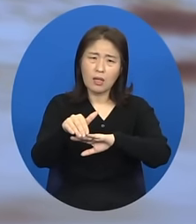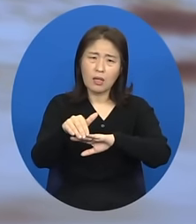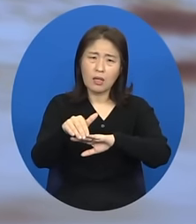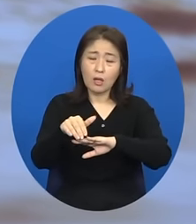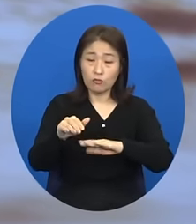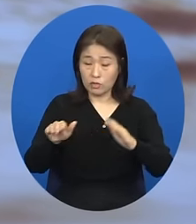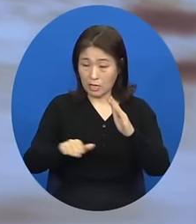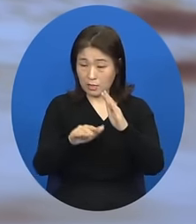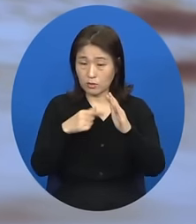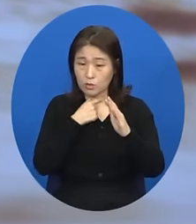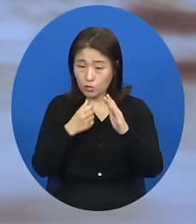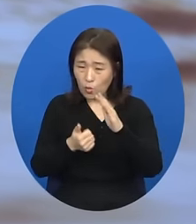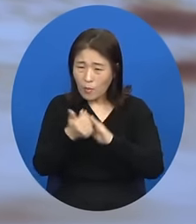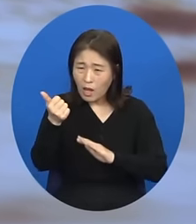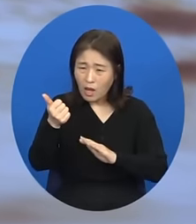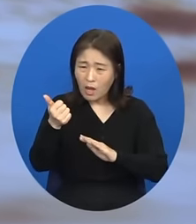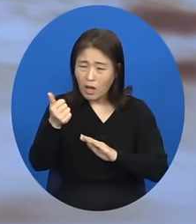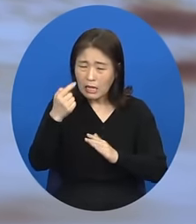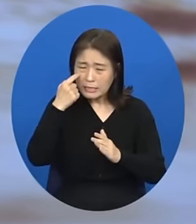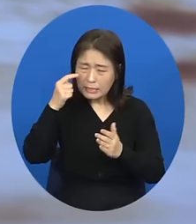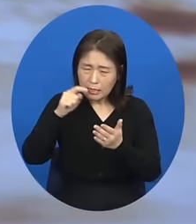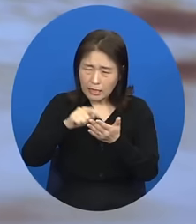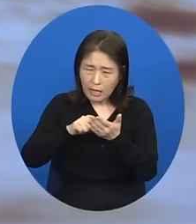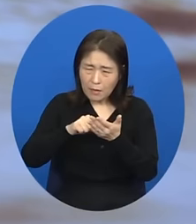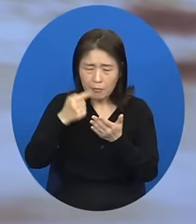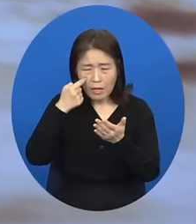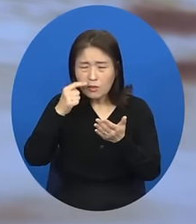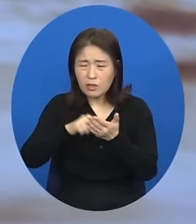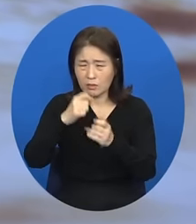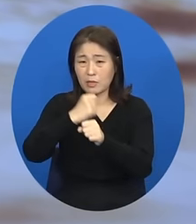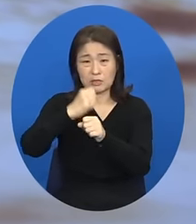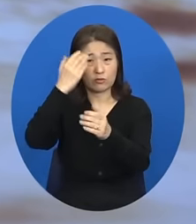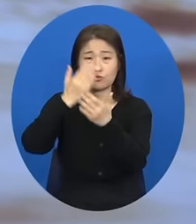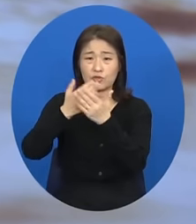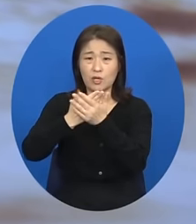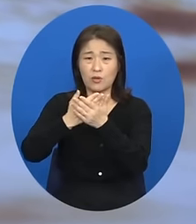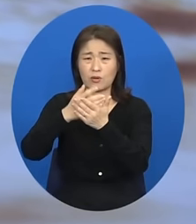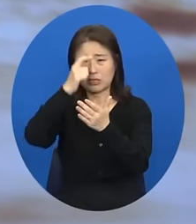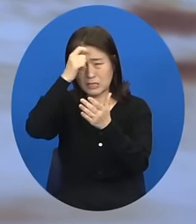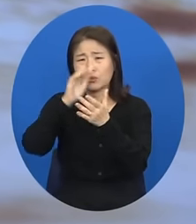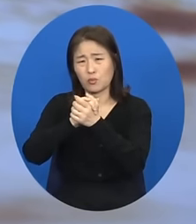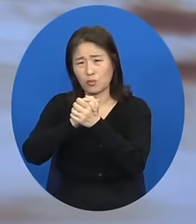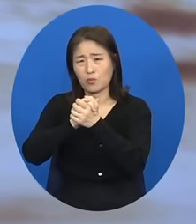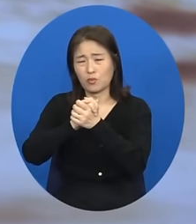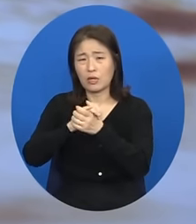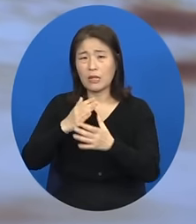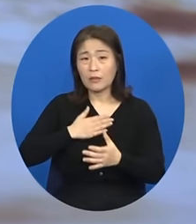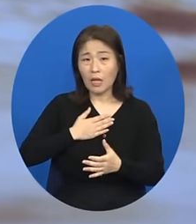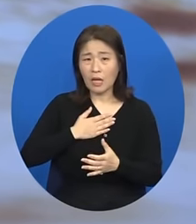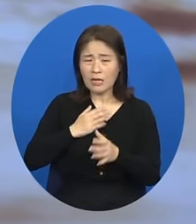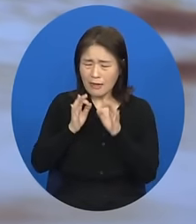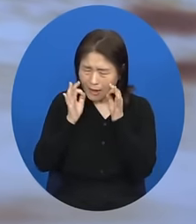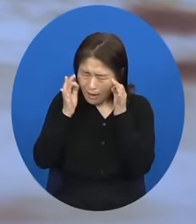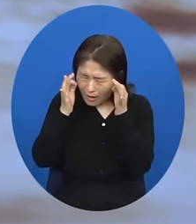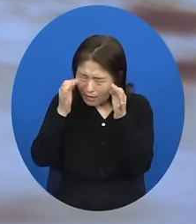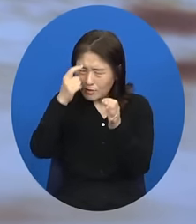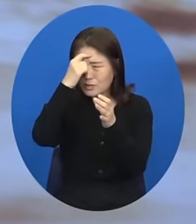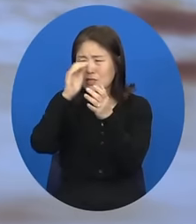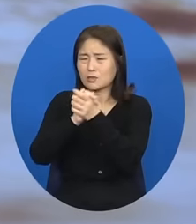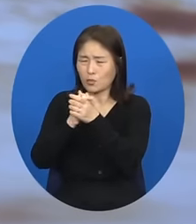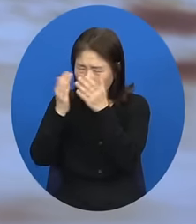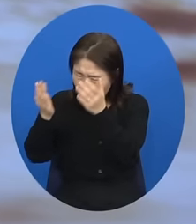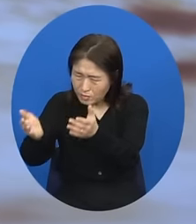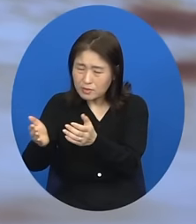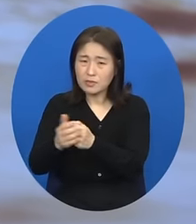없는데 다시 소망을 찾게 해주세요 라고 이야기한 거예요. 얼마나 간절히 기도했는지 몰라요. 이 영혼 하나님이